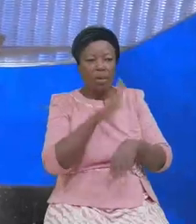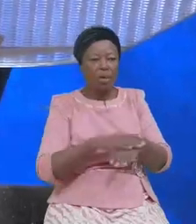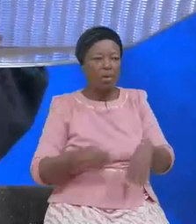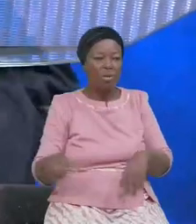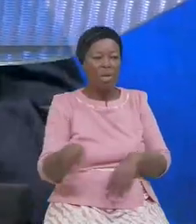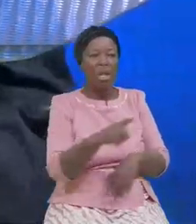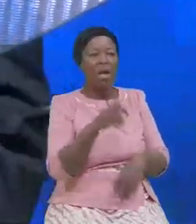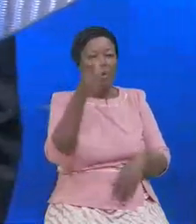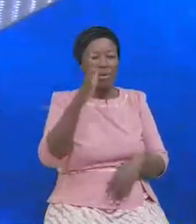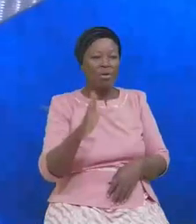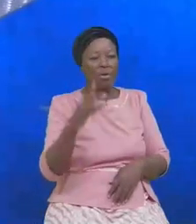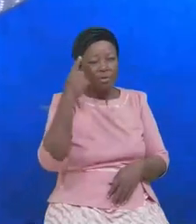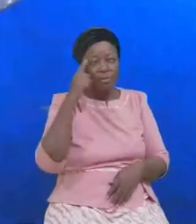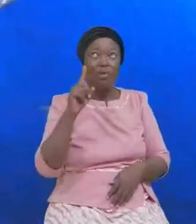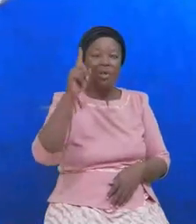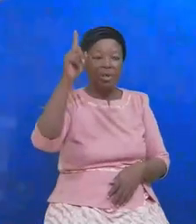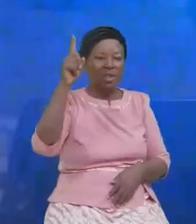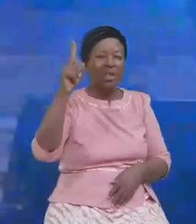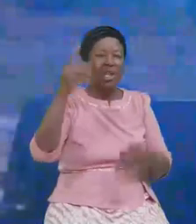car il leur a préparé